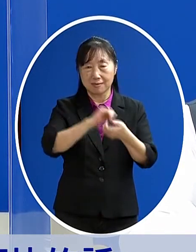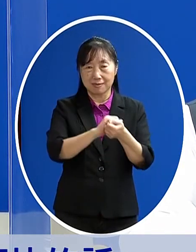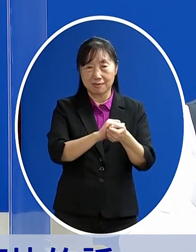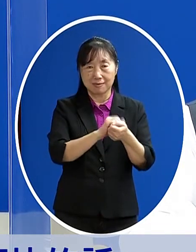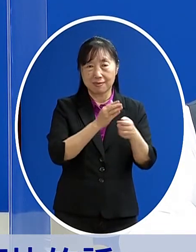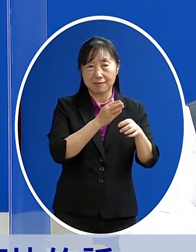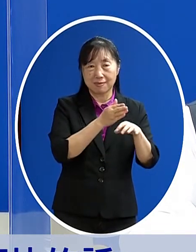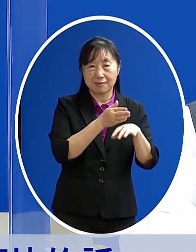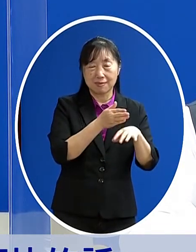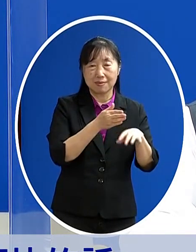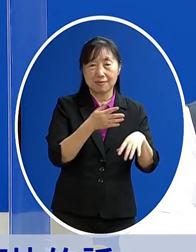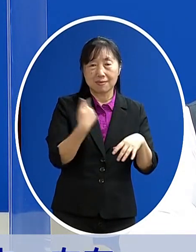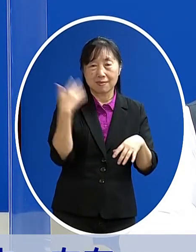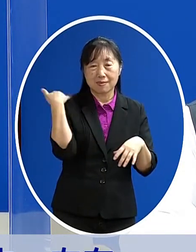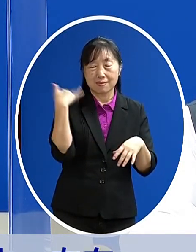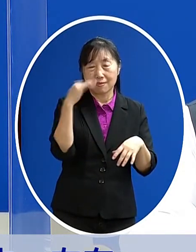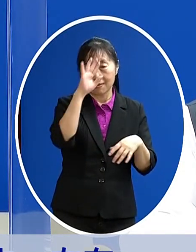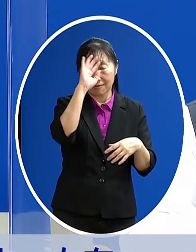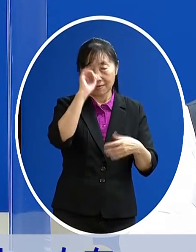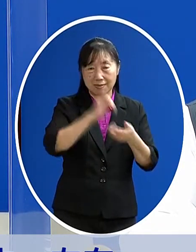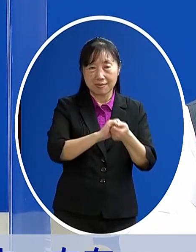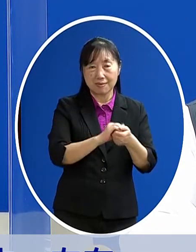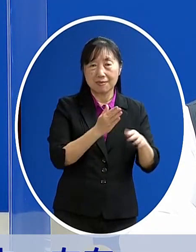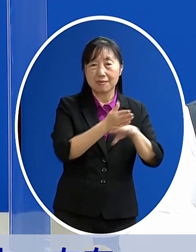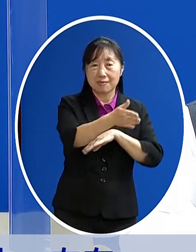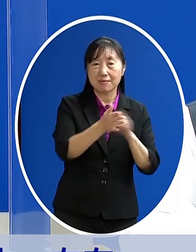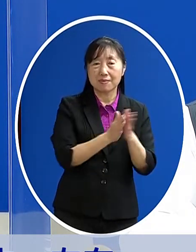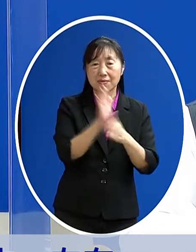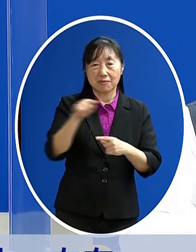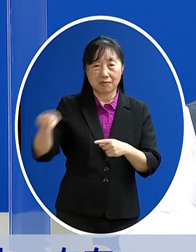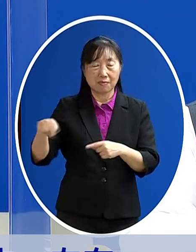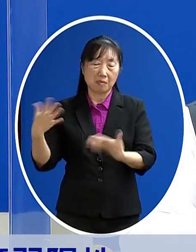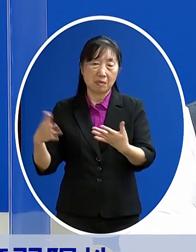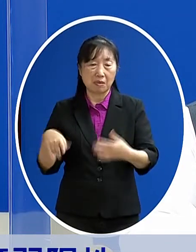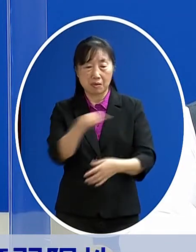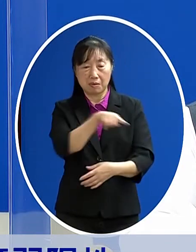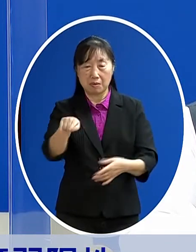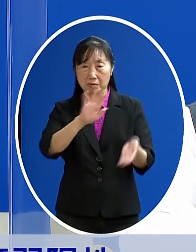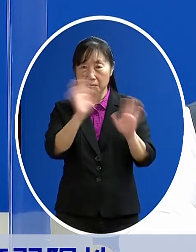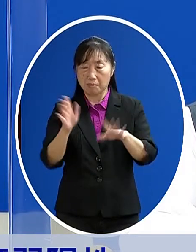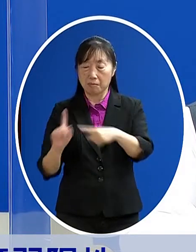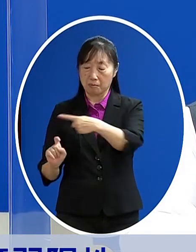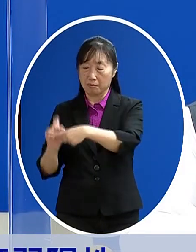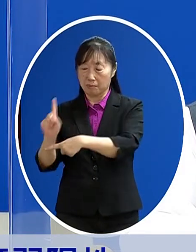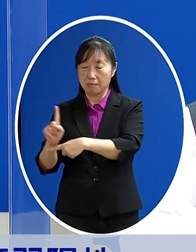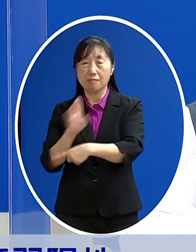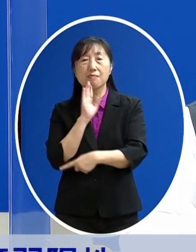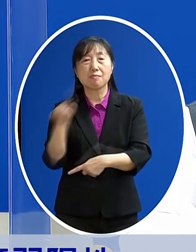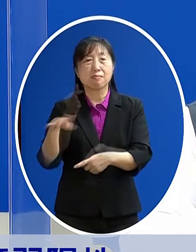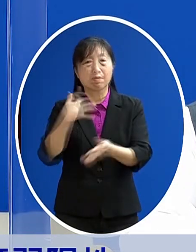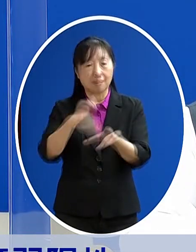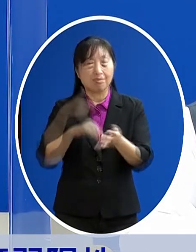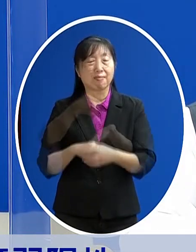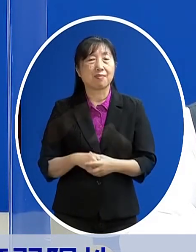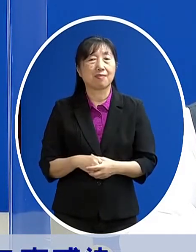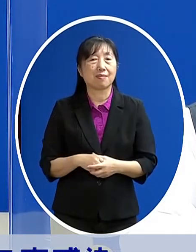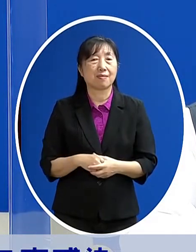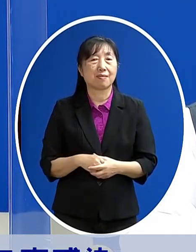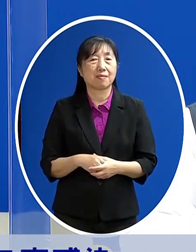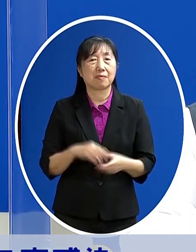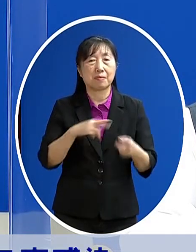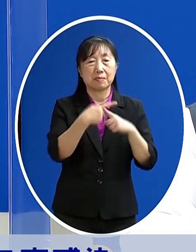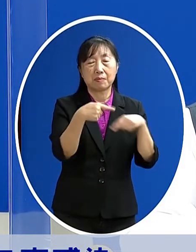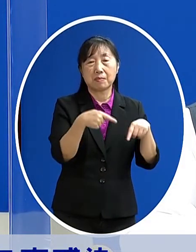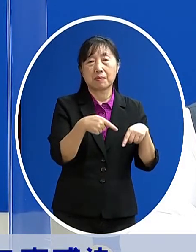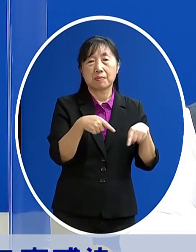的病人相比的话，大概只有它反应值的1/10左右，所以它其实算是一个蛮算弱阳性，所以应该跟我